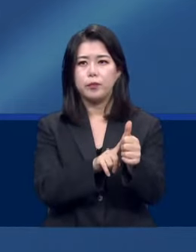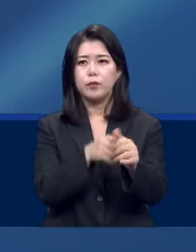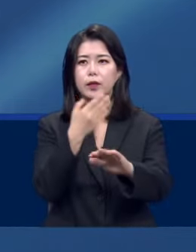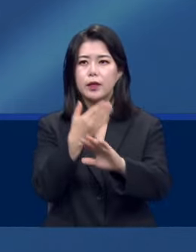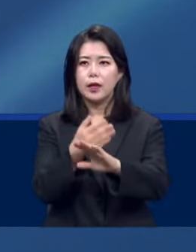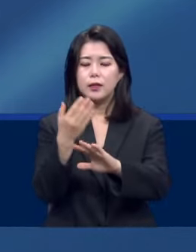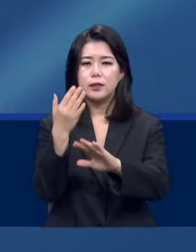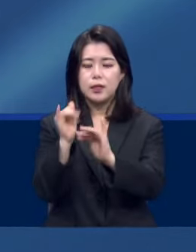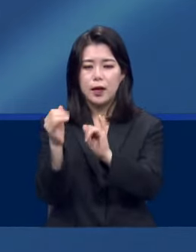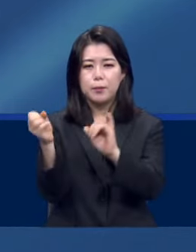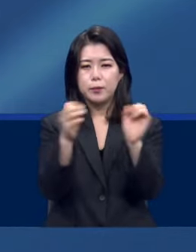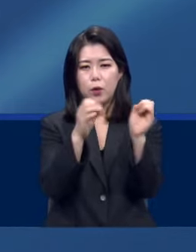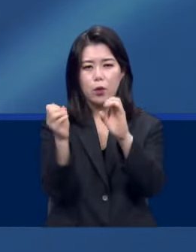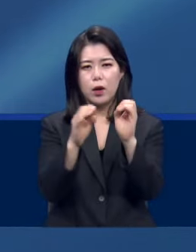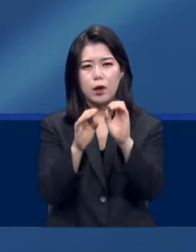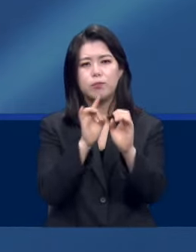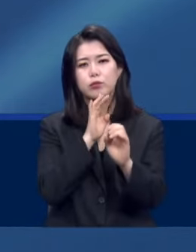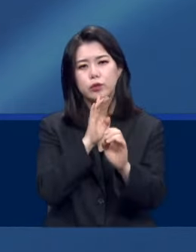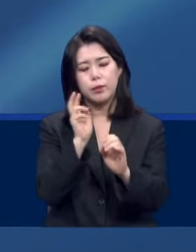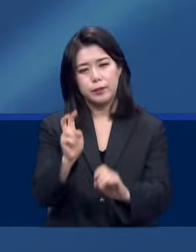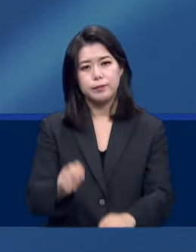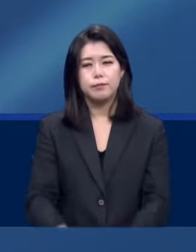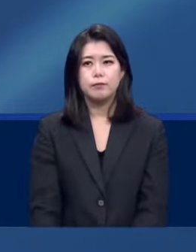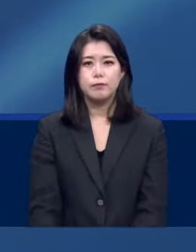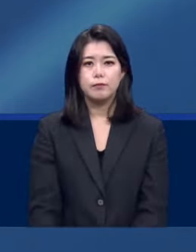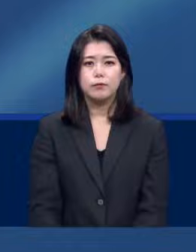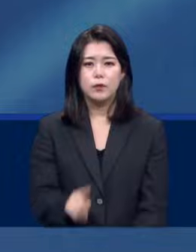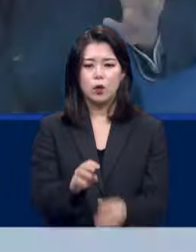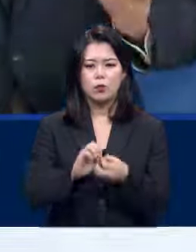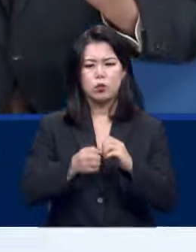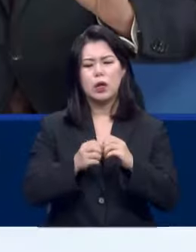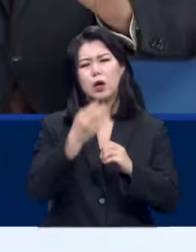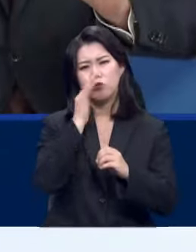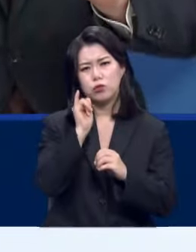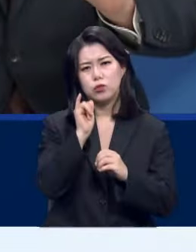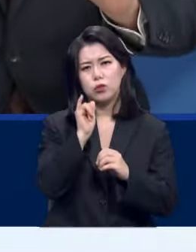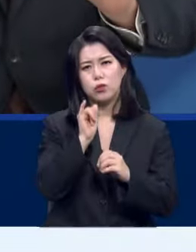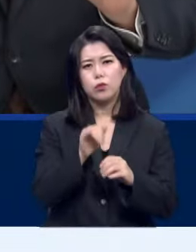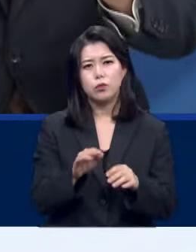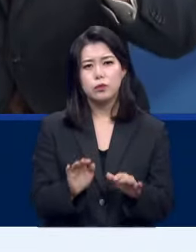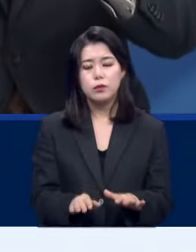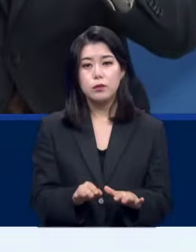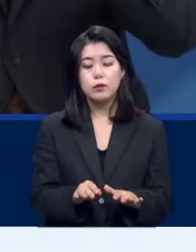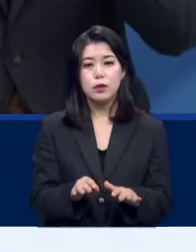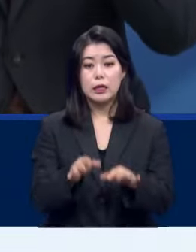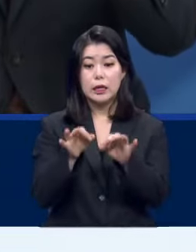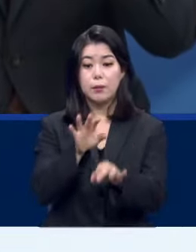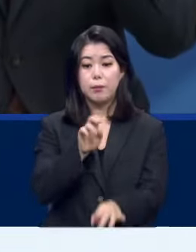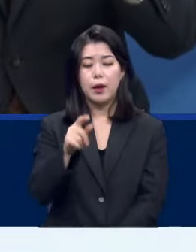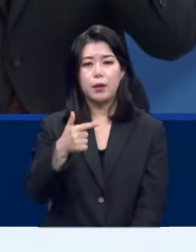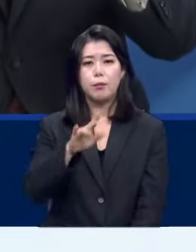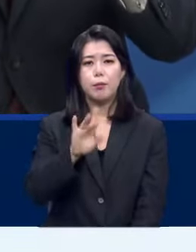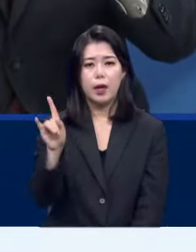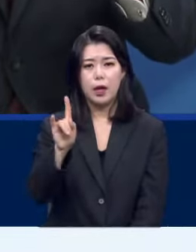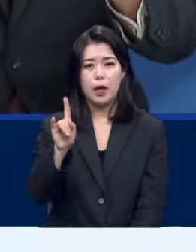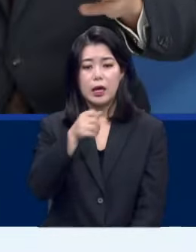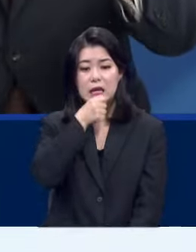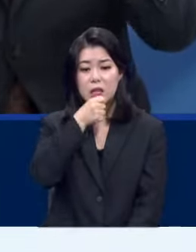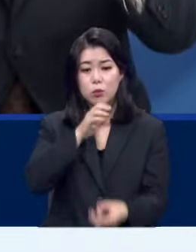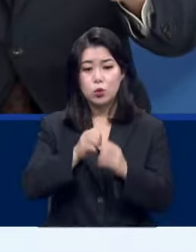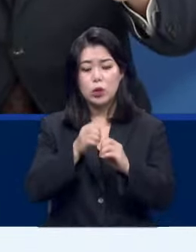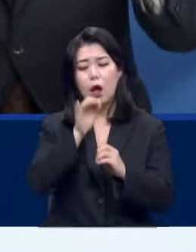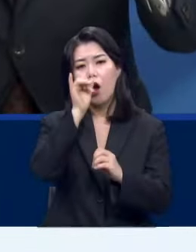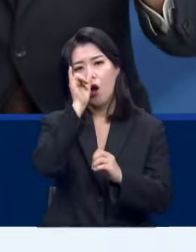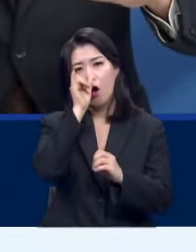대화의 내용일 가능성이 굉장히 높다음 자 이거는요 얼마든지 조작이 돼요 민주당 지금 대선 당시에 김만배 인터뷰 조작 사건 있었죠